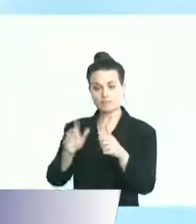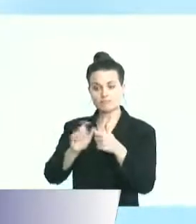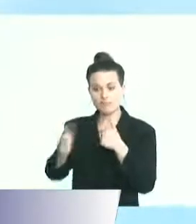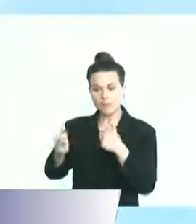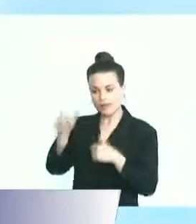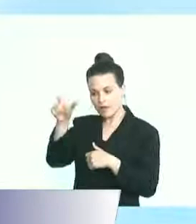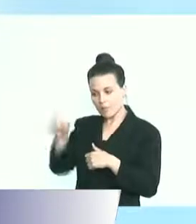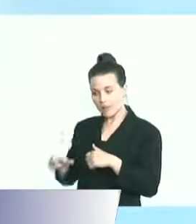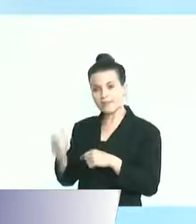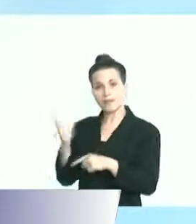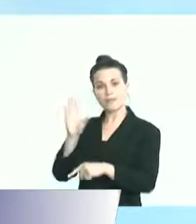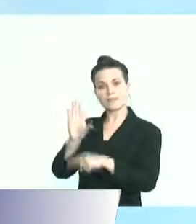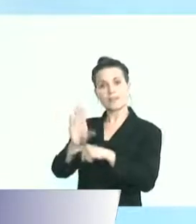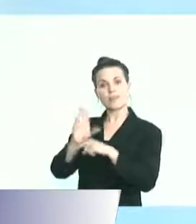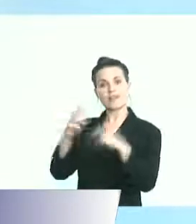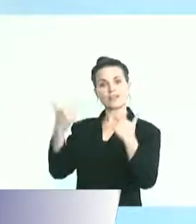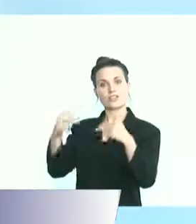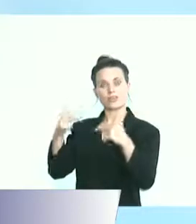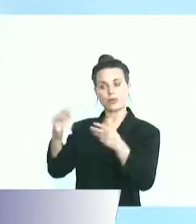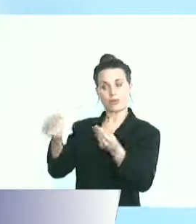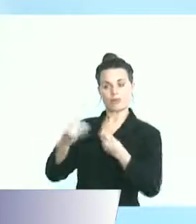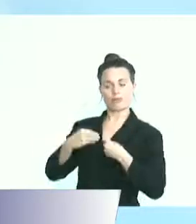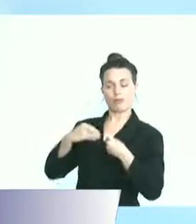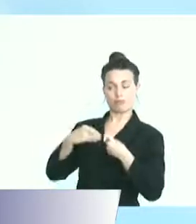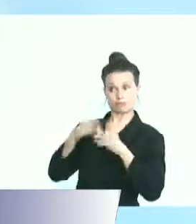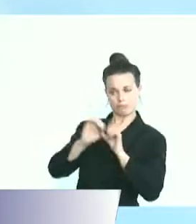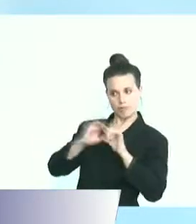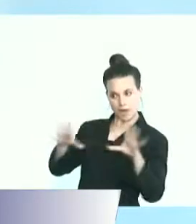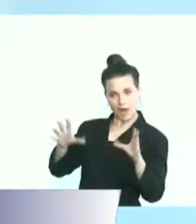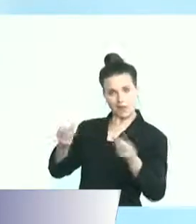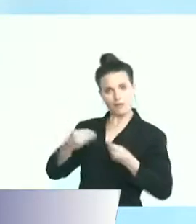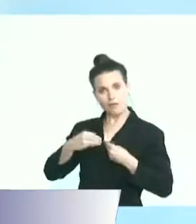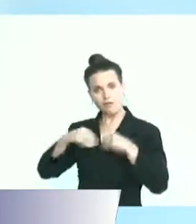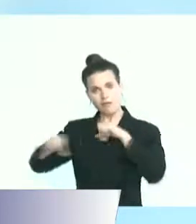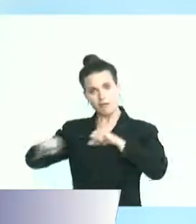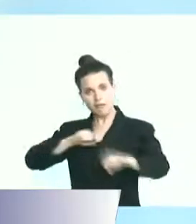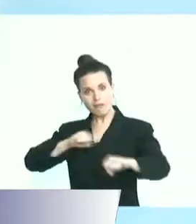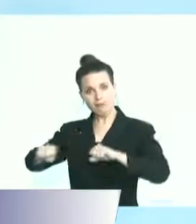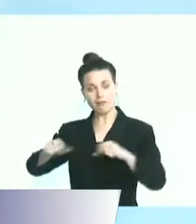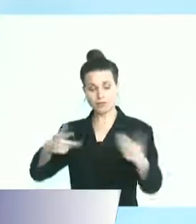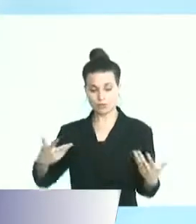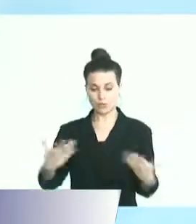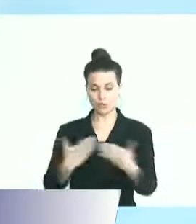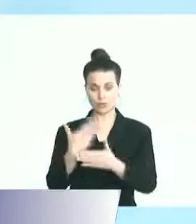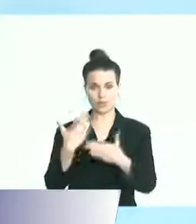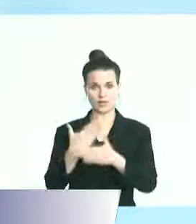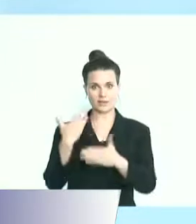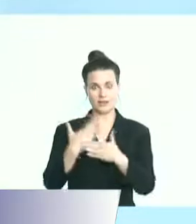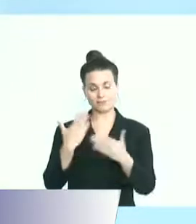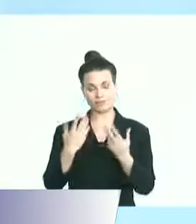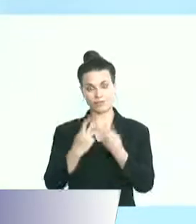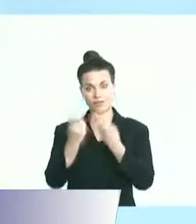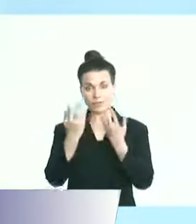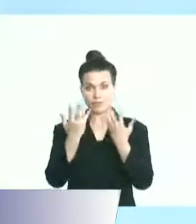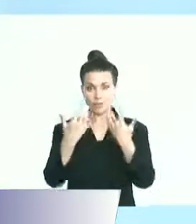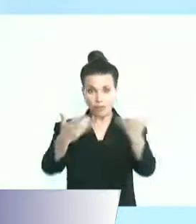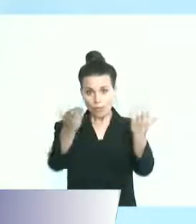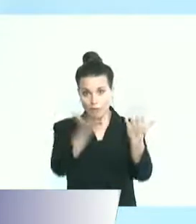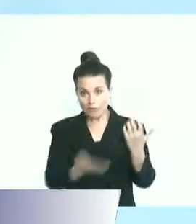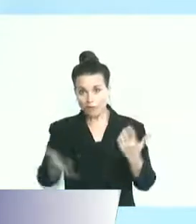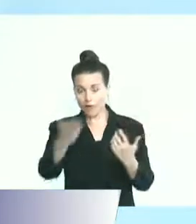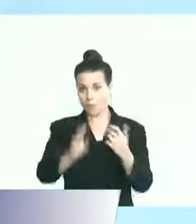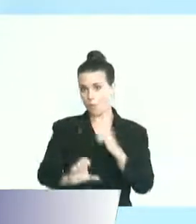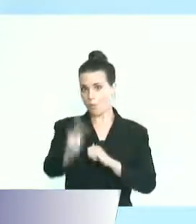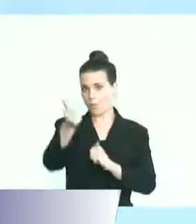énergisant, moi j'avais envie de commencer cette matinée avec vous en rappelant à quel point j'étais contente, mais très